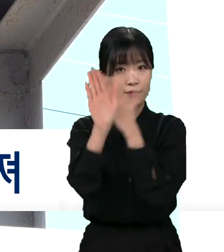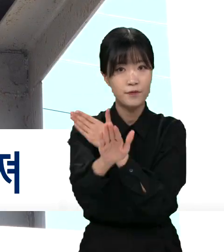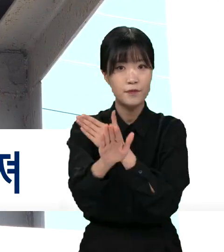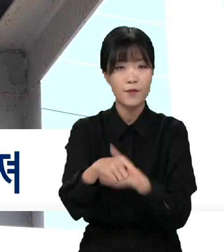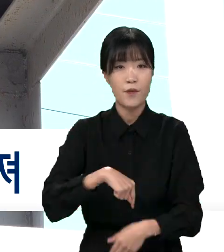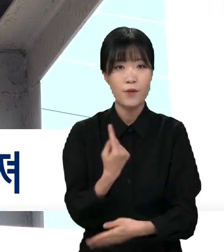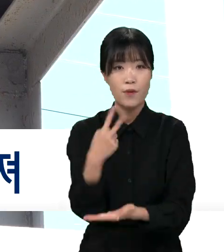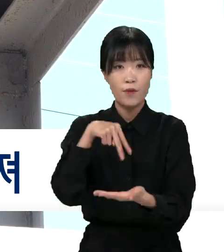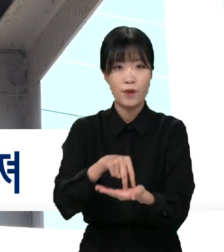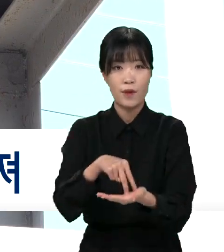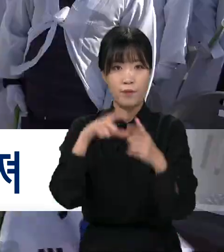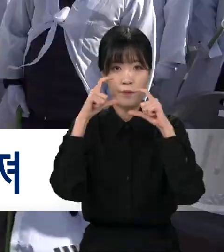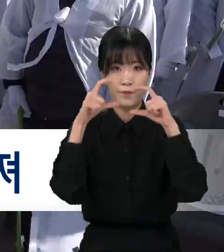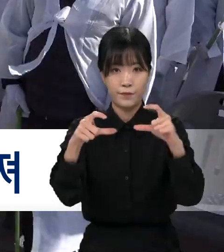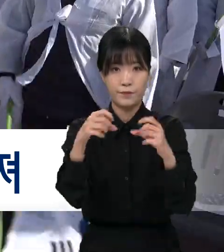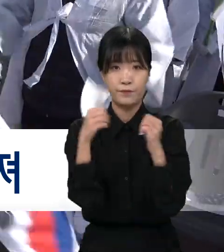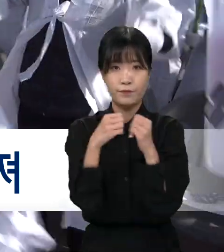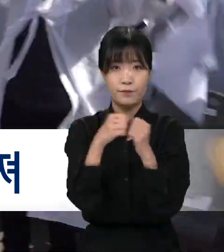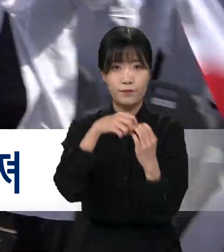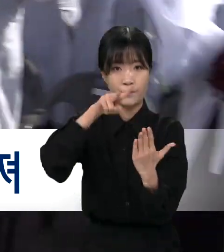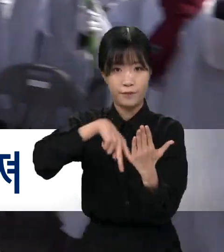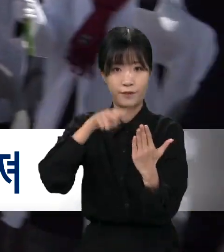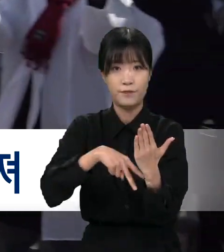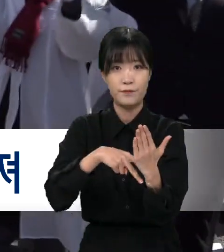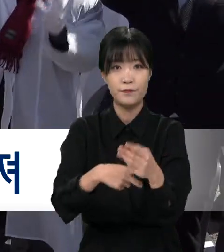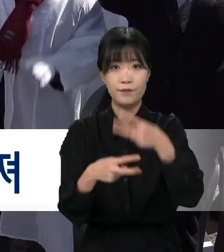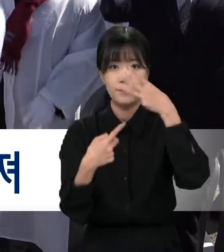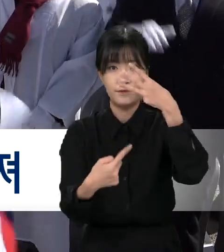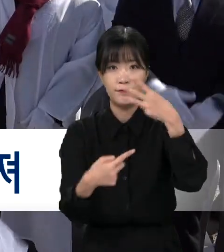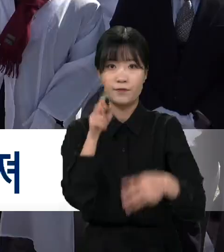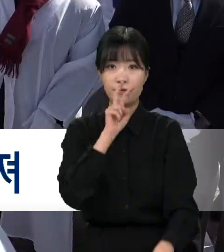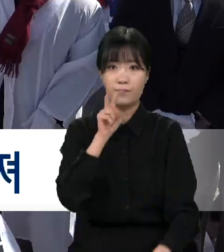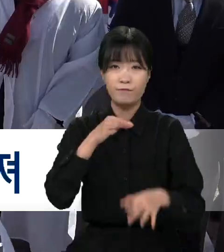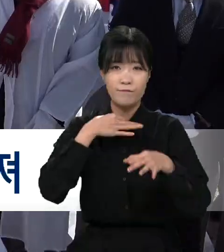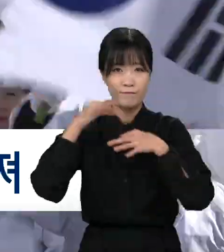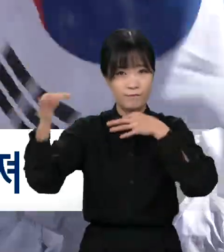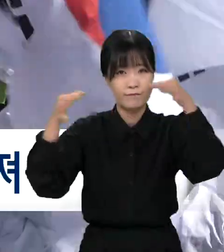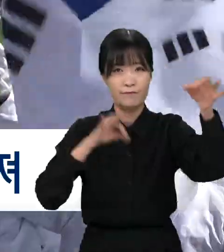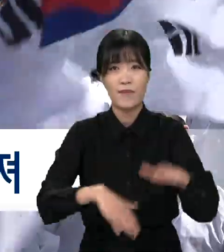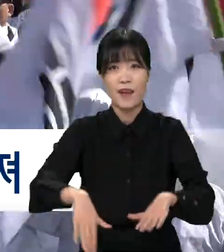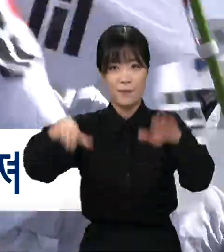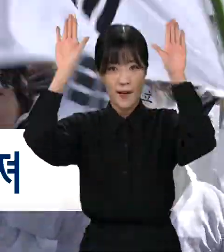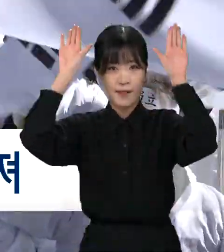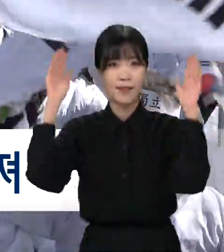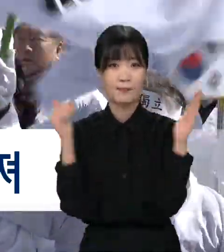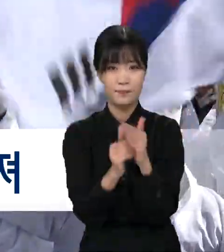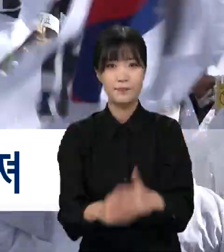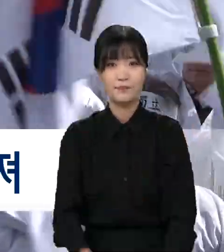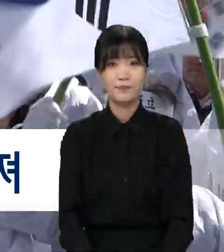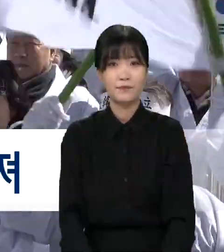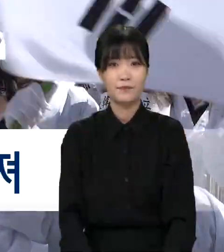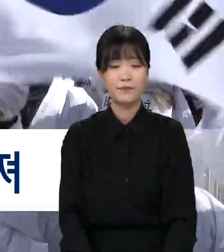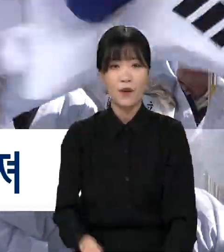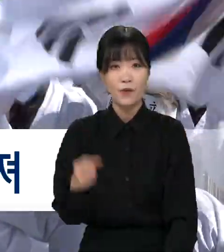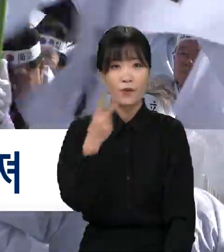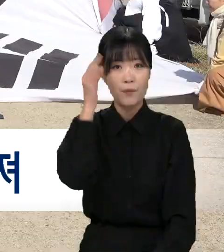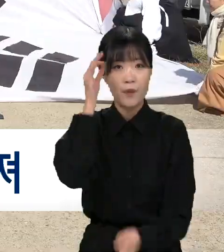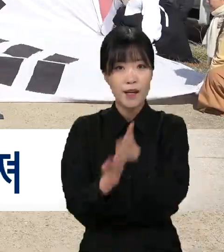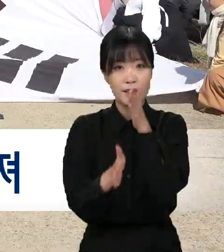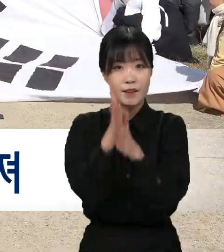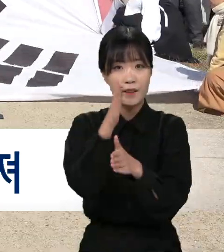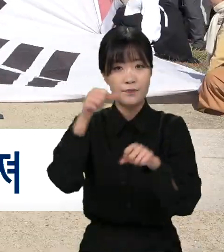대전리 14인 의사의 고귀한 뜻을 길이는 헌 및 타종으로 시작됐고 이후 독립선언서